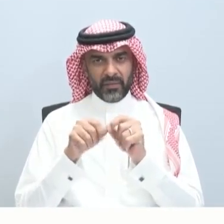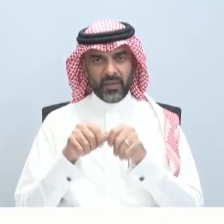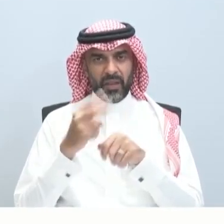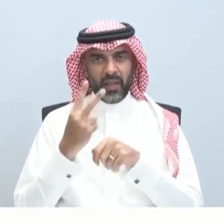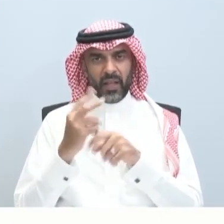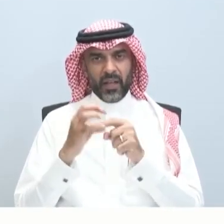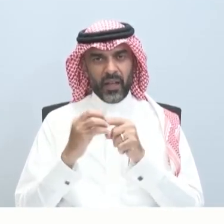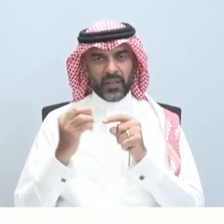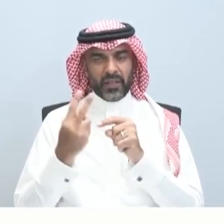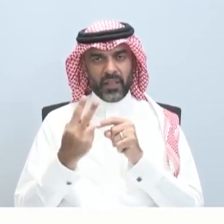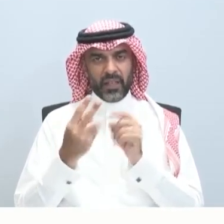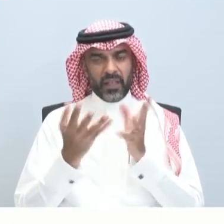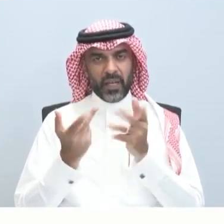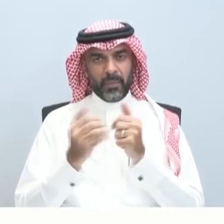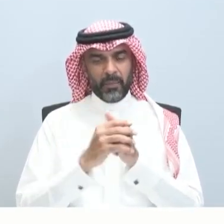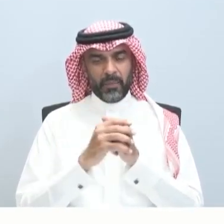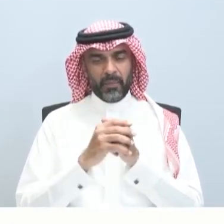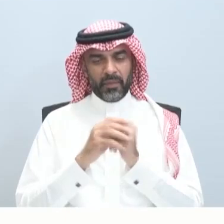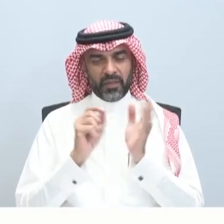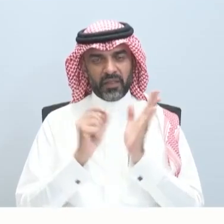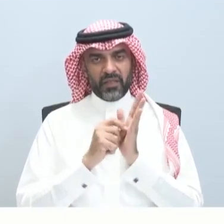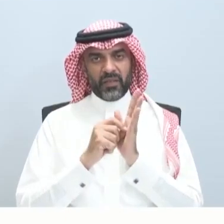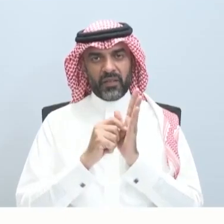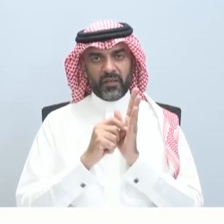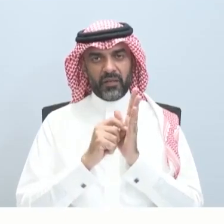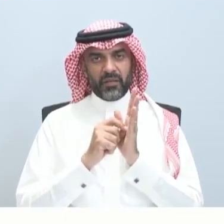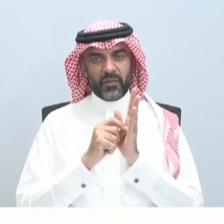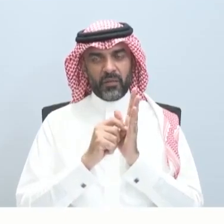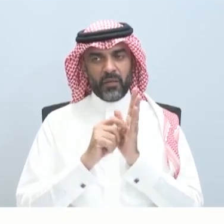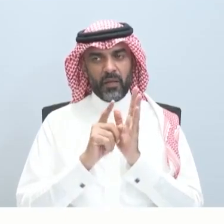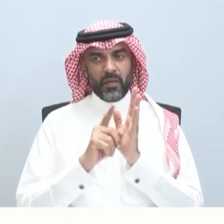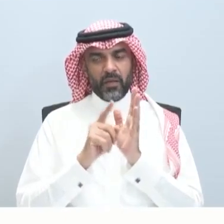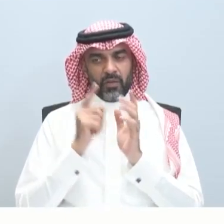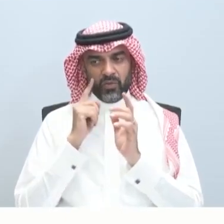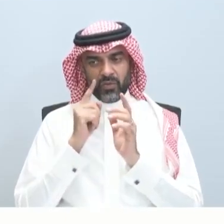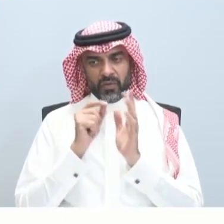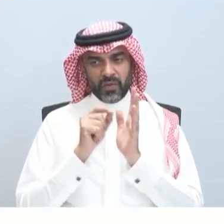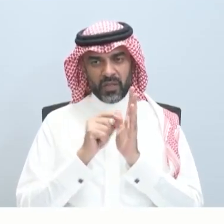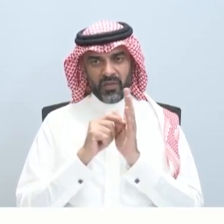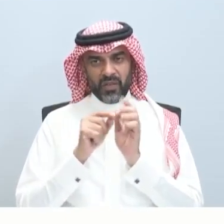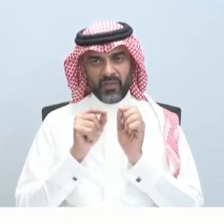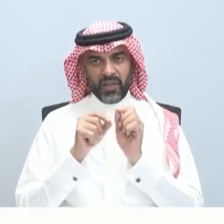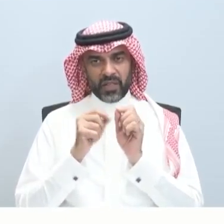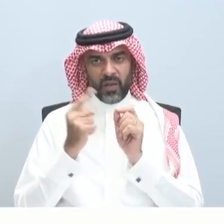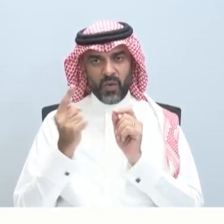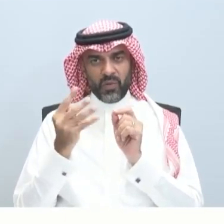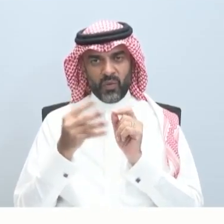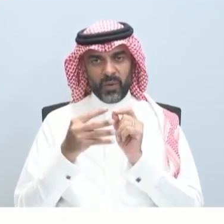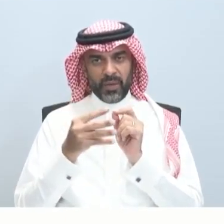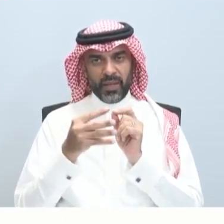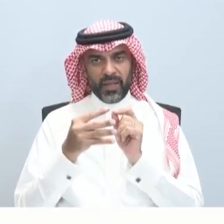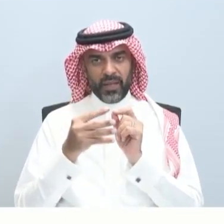اثنان مطروحا منها اثنان صفر اذا وصلنا ابنائي للفرق صح ولا لا فنستطيع الان ان نقول